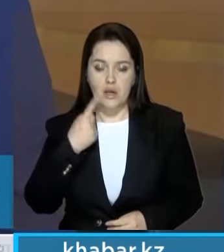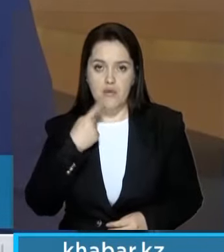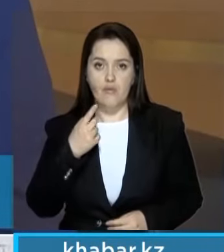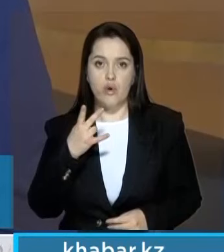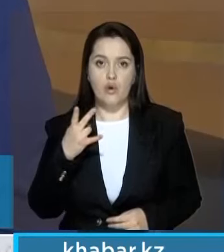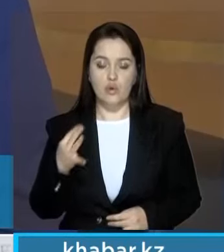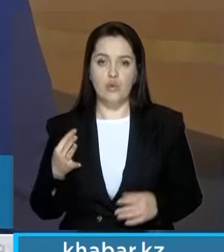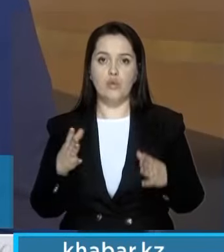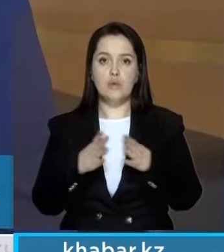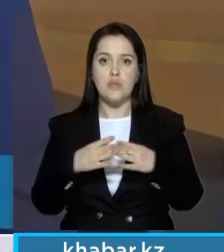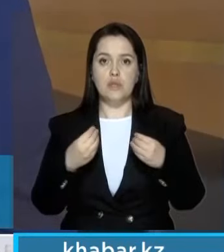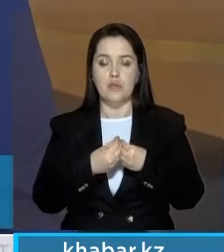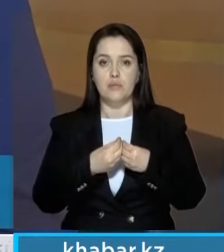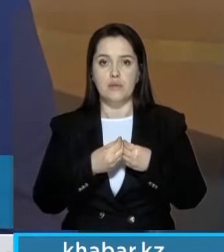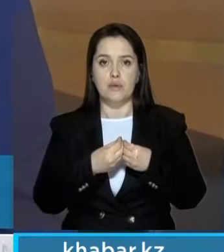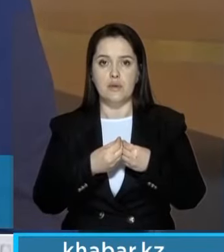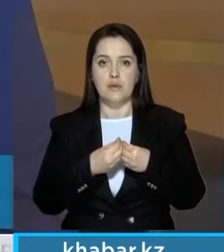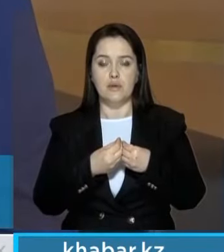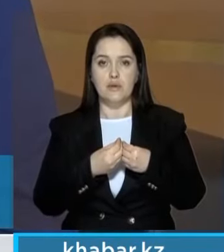именно семья – это и есть